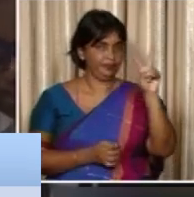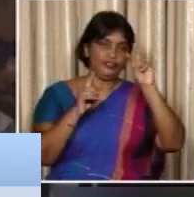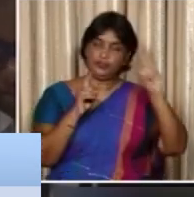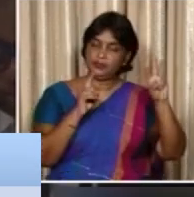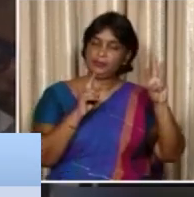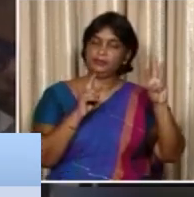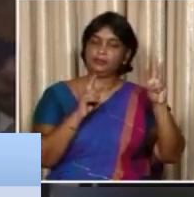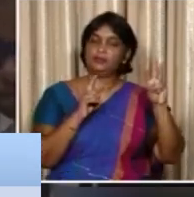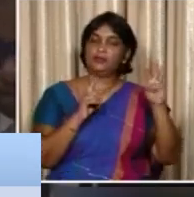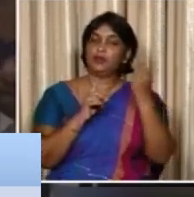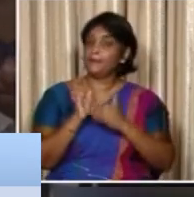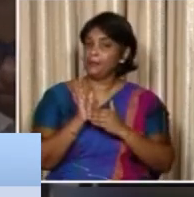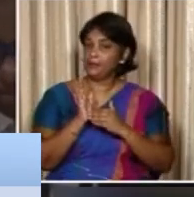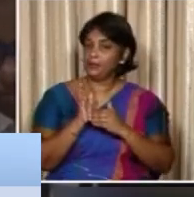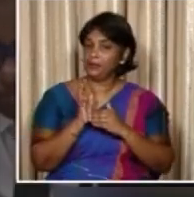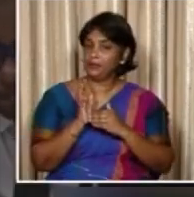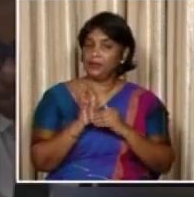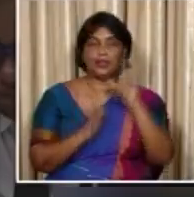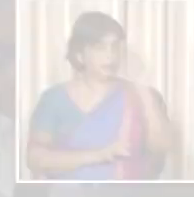2022-23 රුපියල් මිලියන